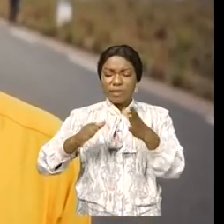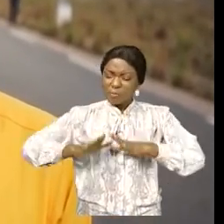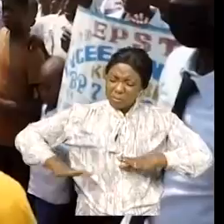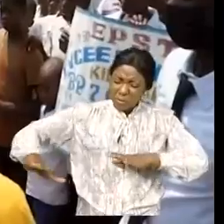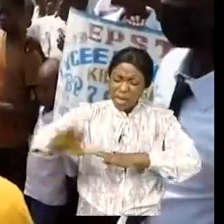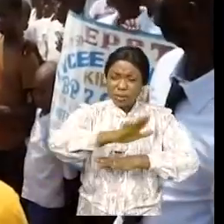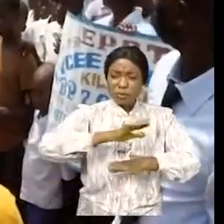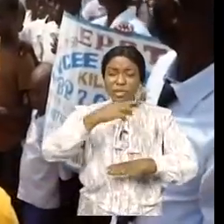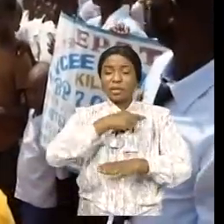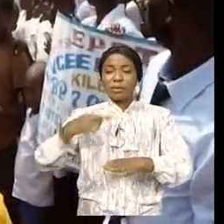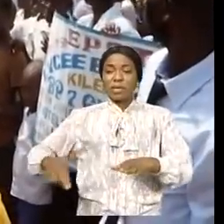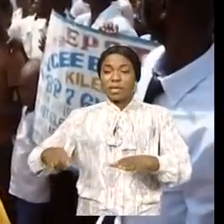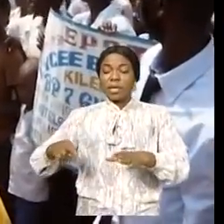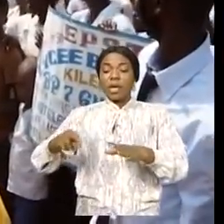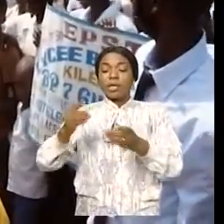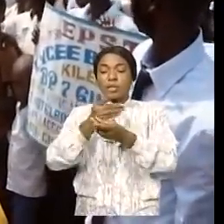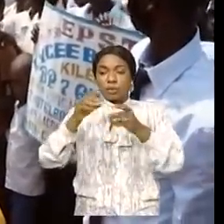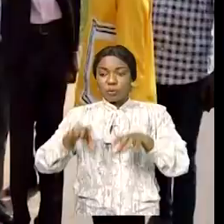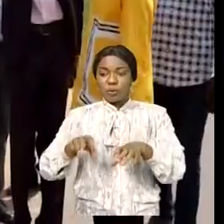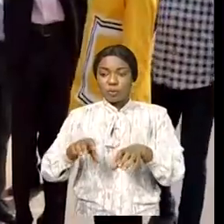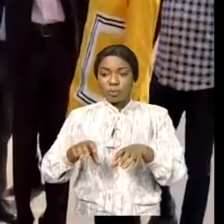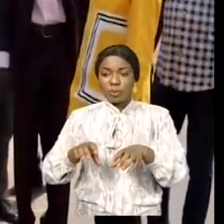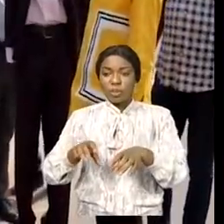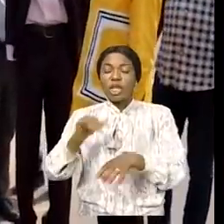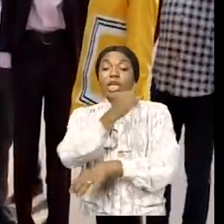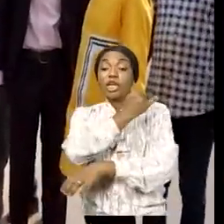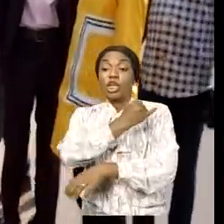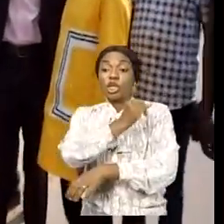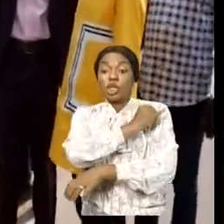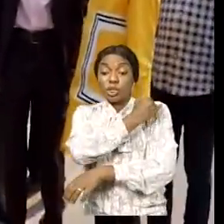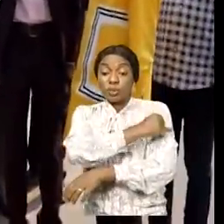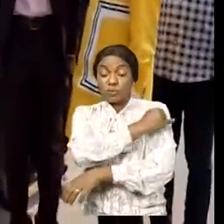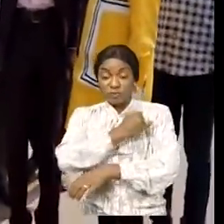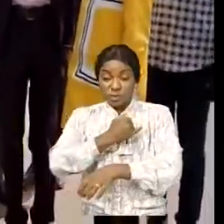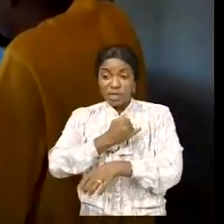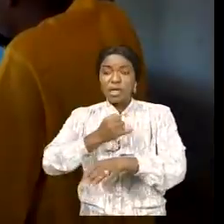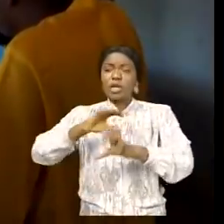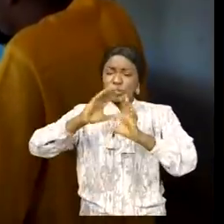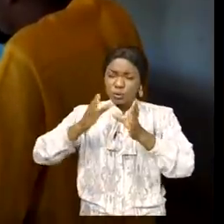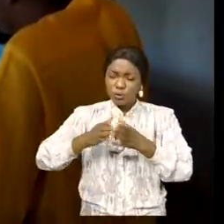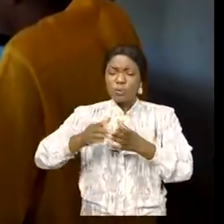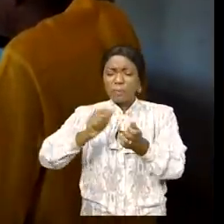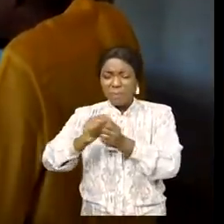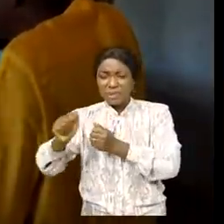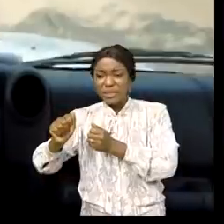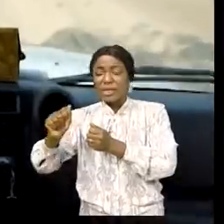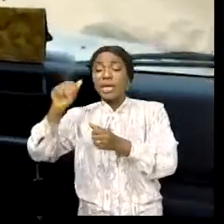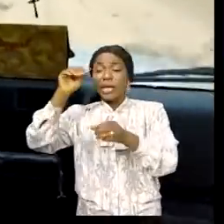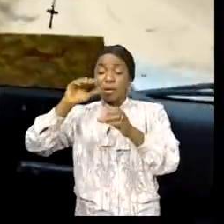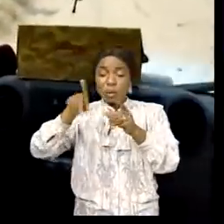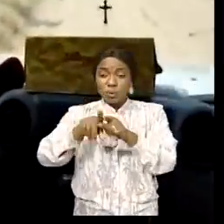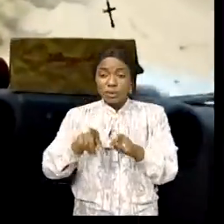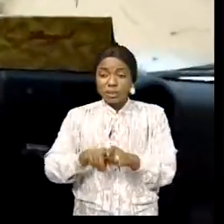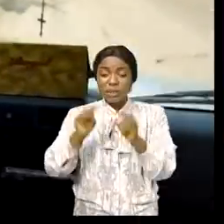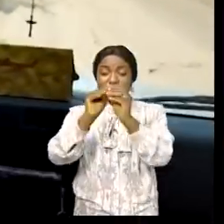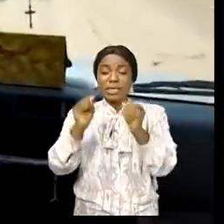Congo. Didiofa Akikwit, passant par Kaboudi, Kokobola, Gungu, Mukedi, Kilembe, Idiofa, c'est au total